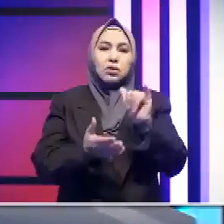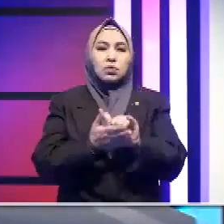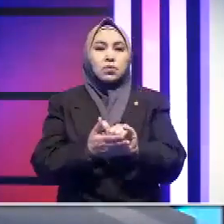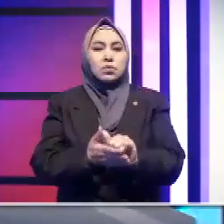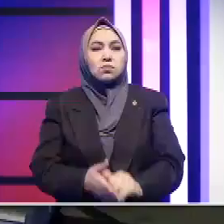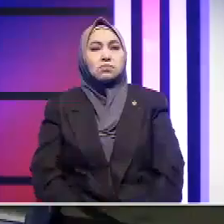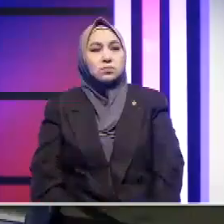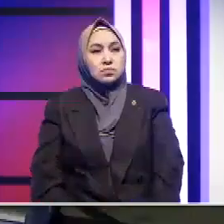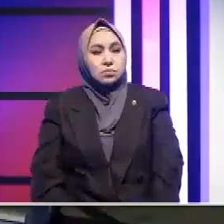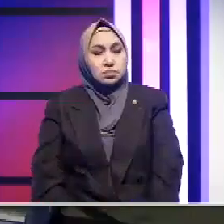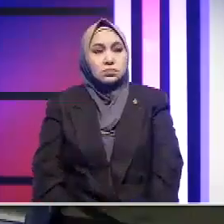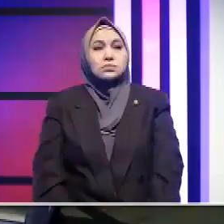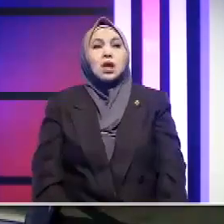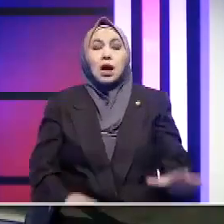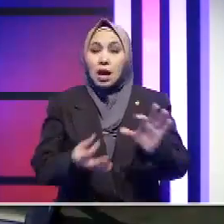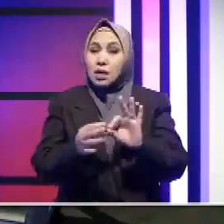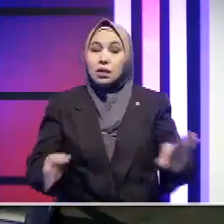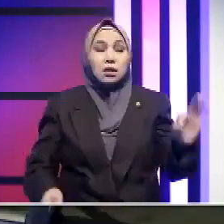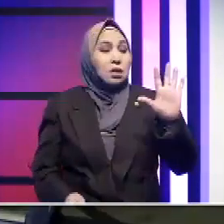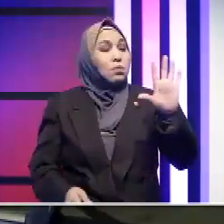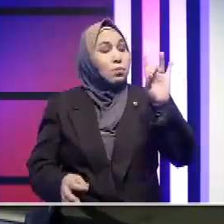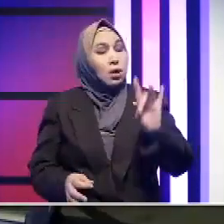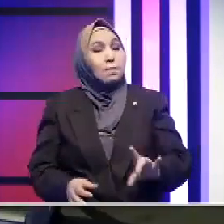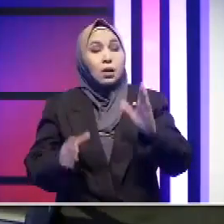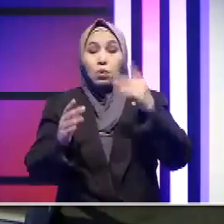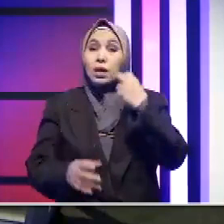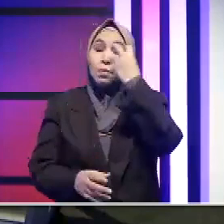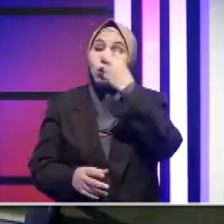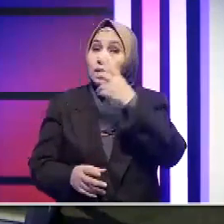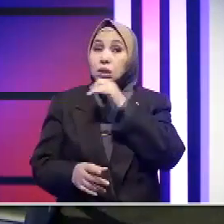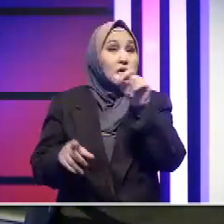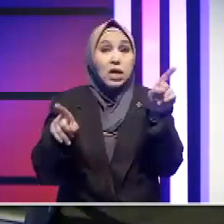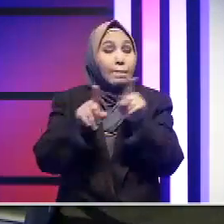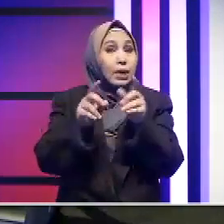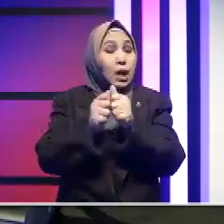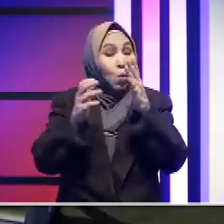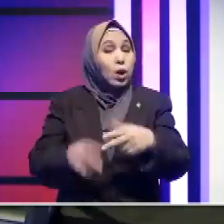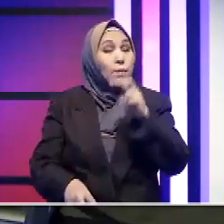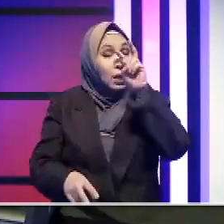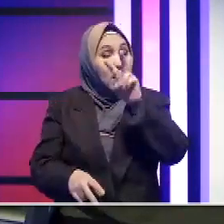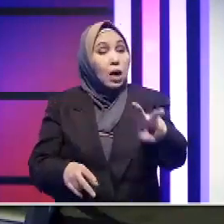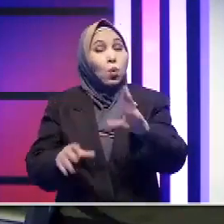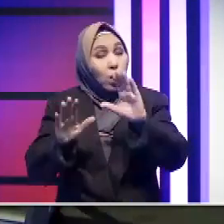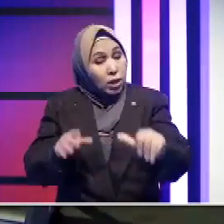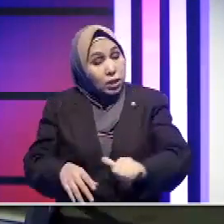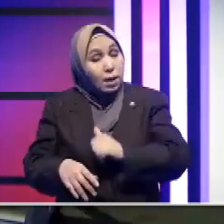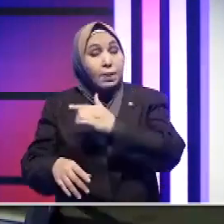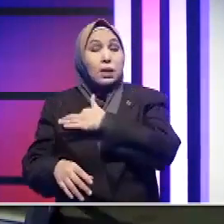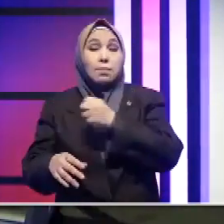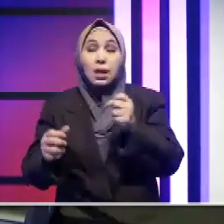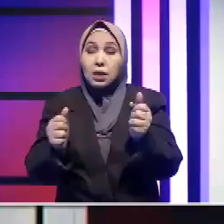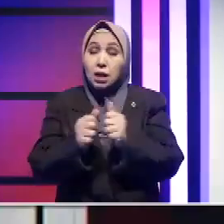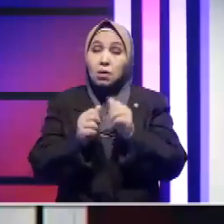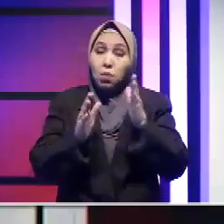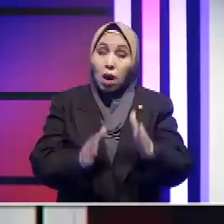weefim selalu multimedia dan orang yang butuh tidak sama dengan orang yang melihat orang yang beriman dan mengerjakan kebajikan tidak sama dengan orang yang